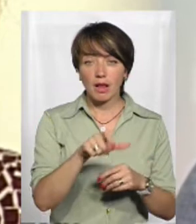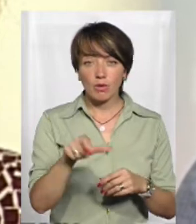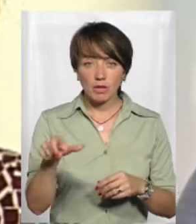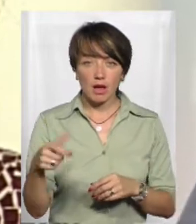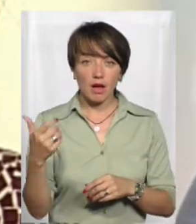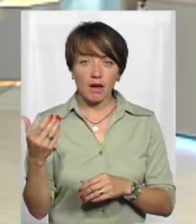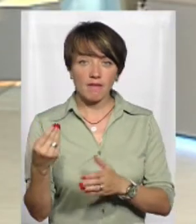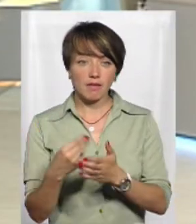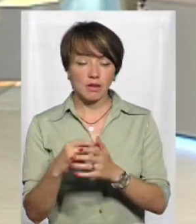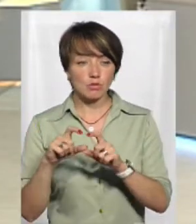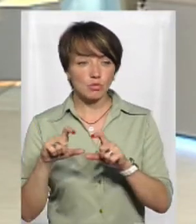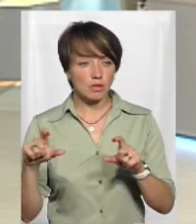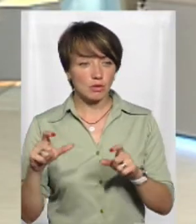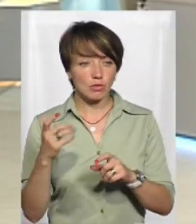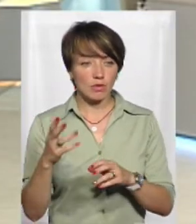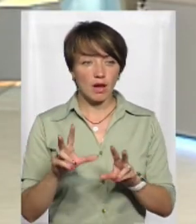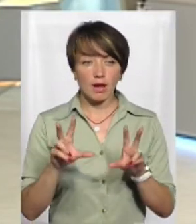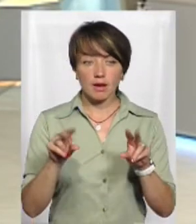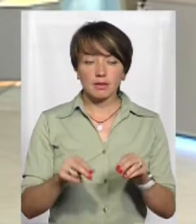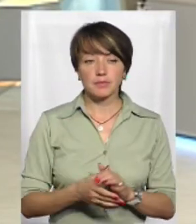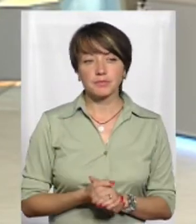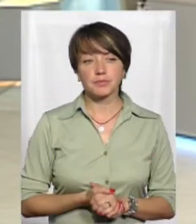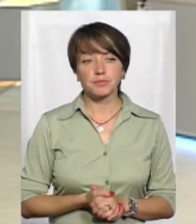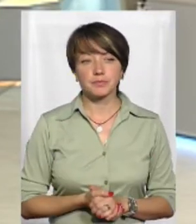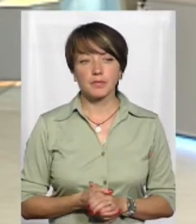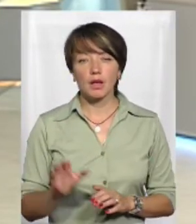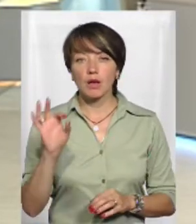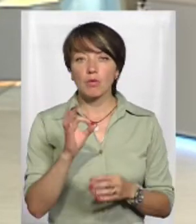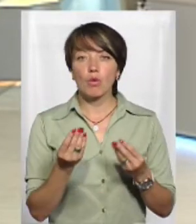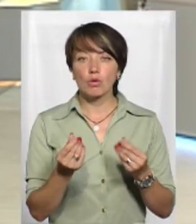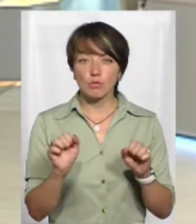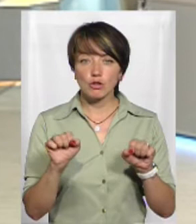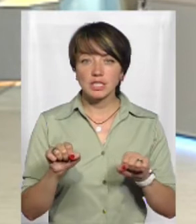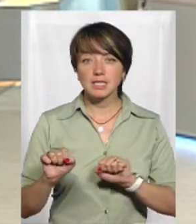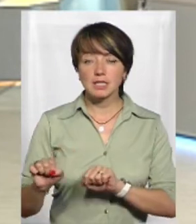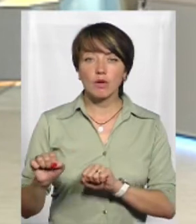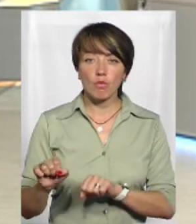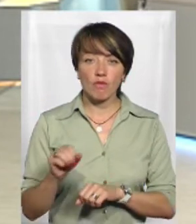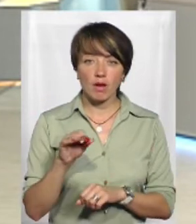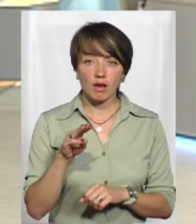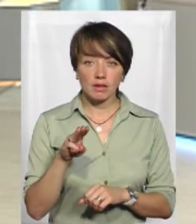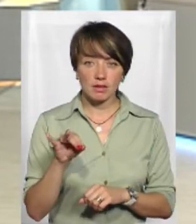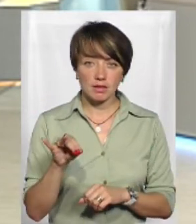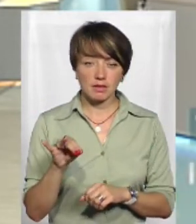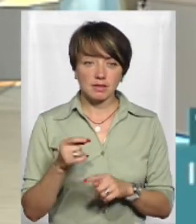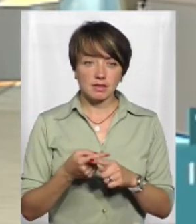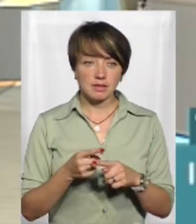а фінансової установи. Звичайно, і вона тоді несе гарантії. Якщо говорити про кошти, чи можна застрахувати